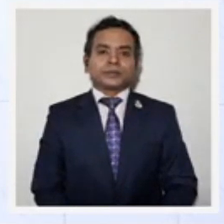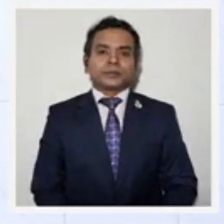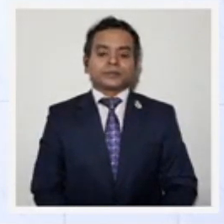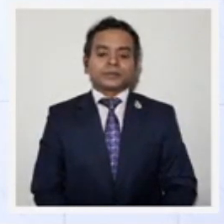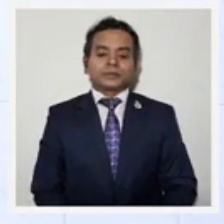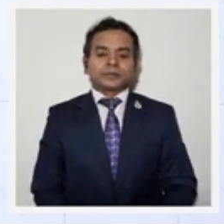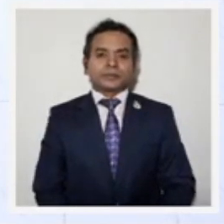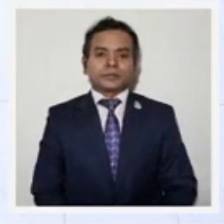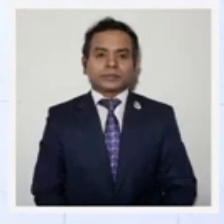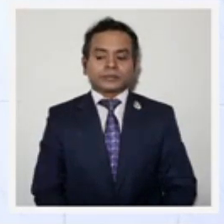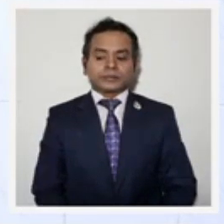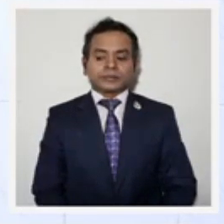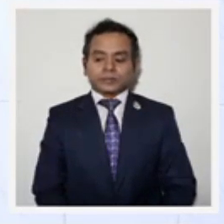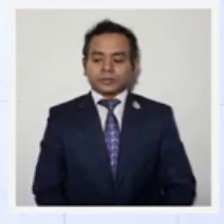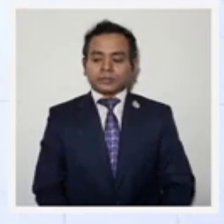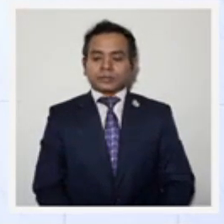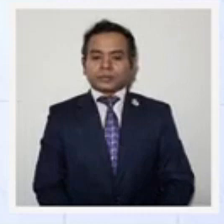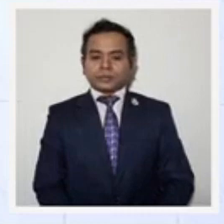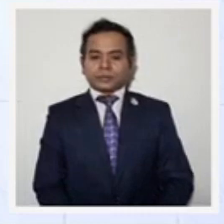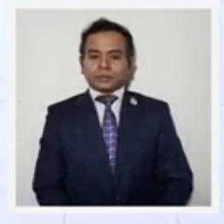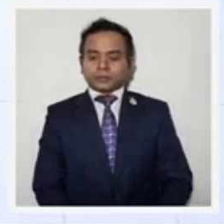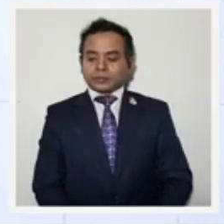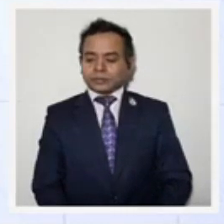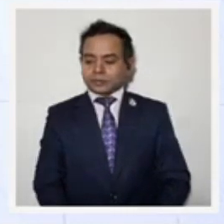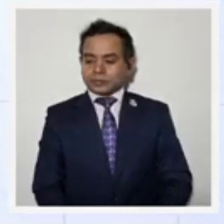সবাইকে ধন্যবাদ জানিয়ে আজকের সংবাদ বুলেটিন এখানেই শেষ করছি। আসসালামু আলাইকুম।